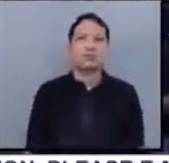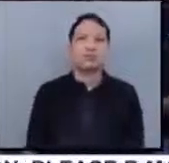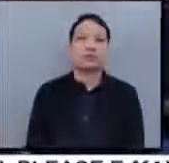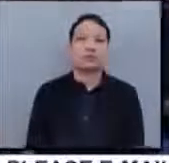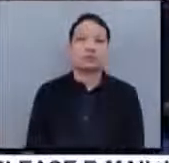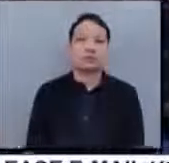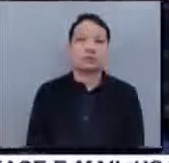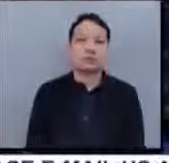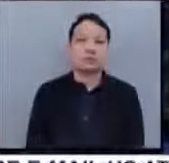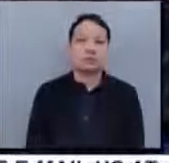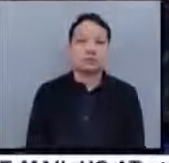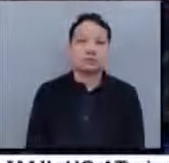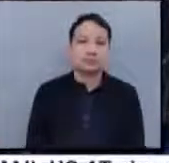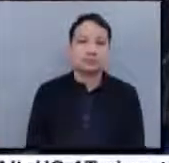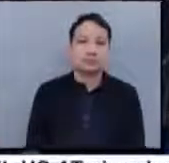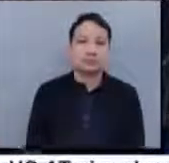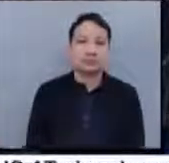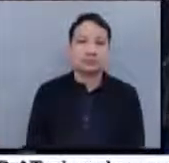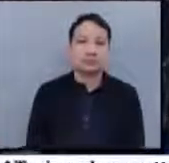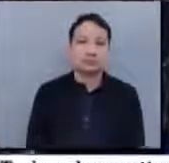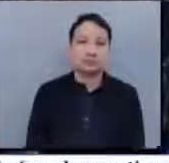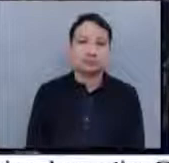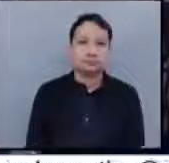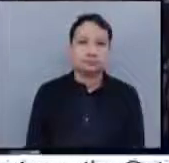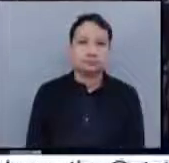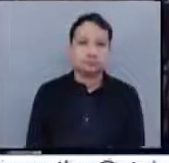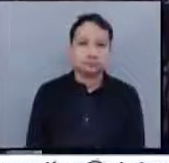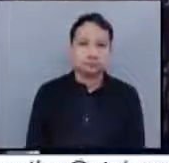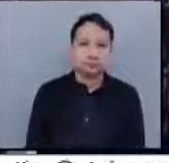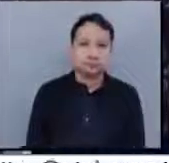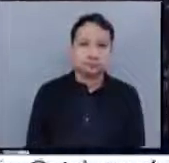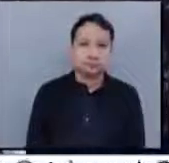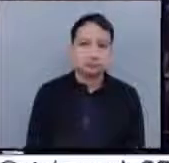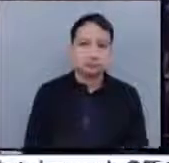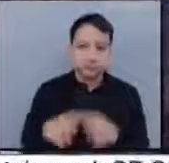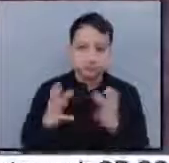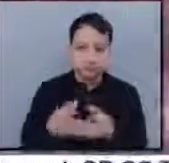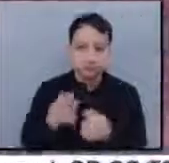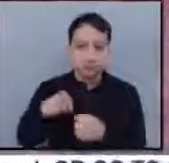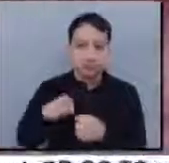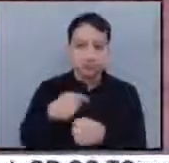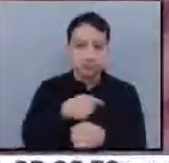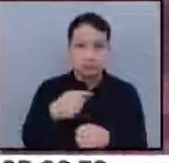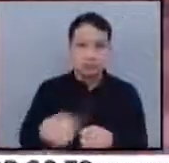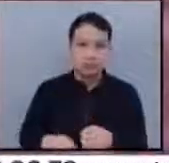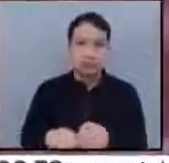isolation from the world needs China for its development.